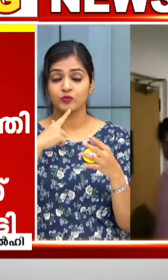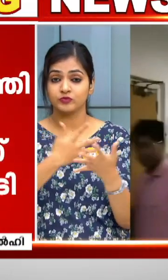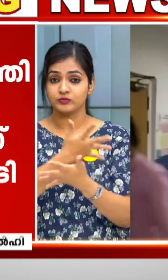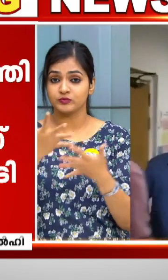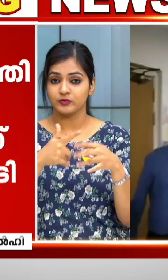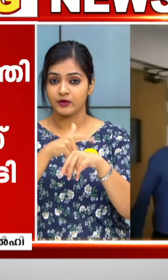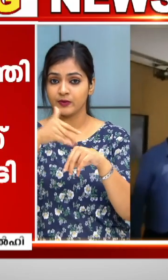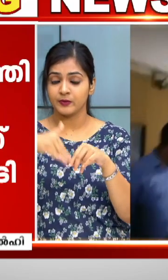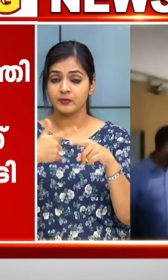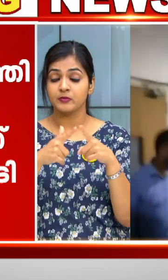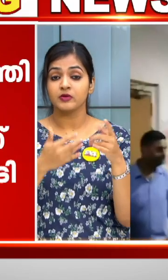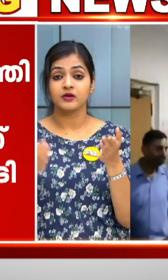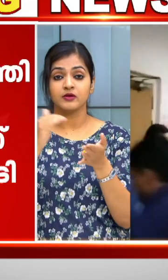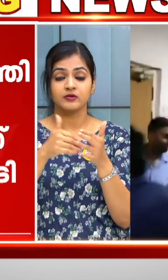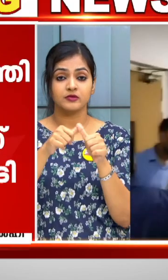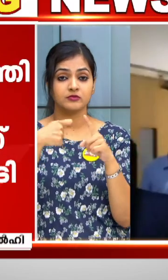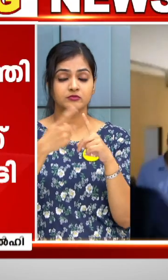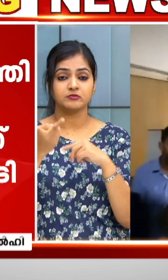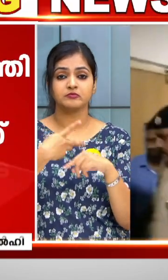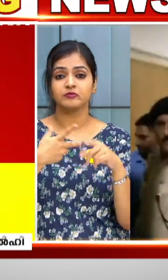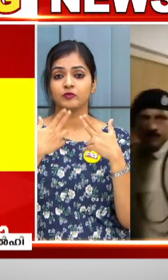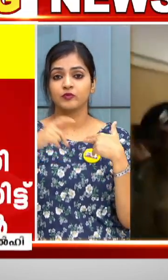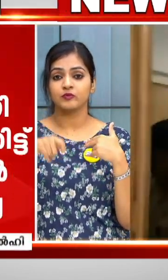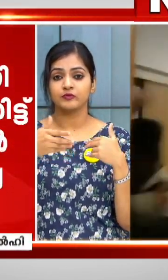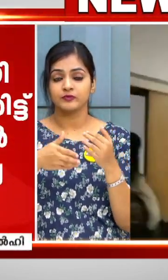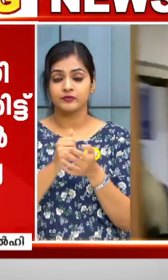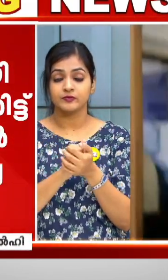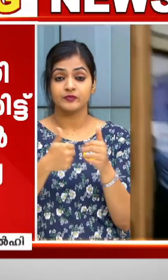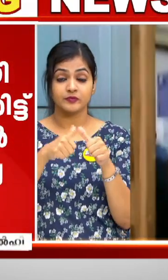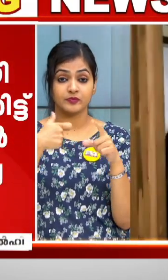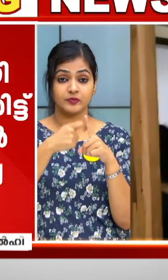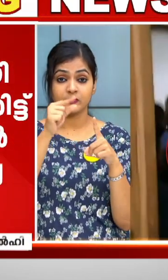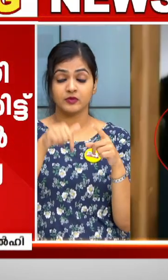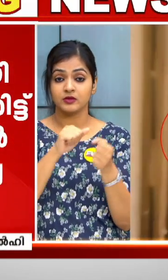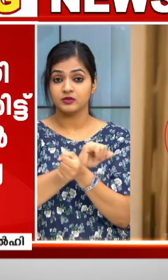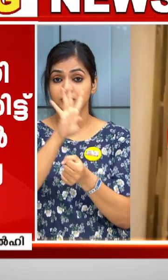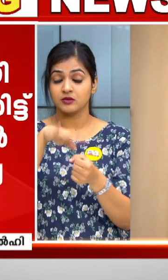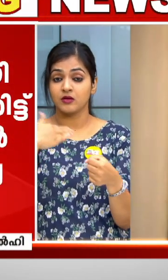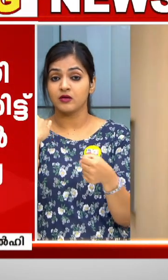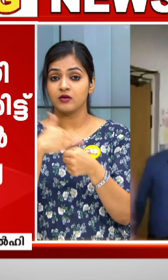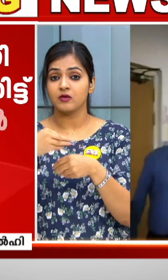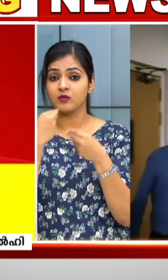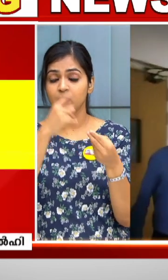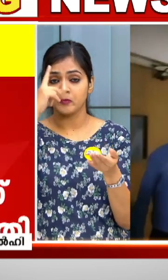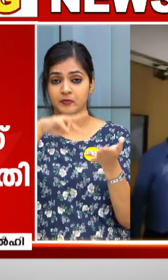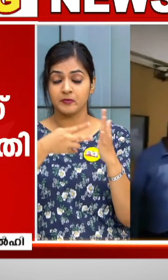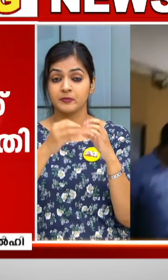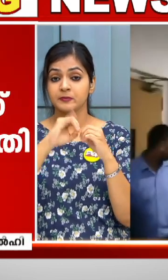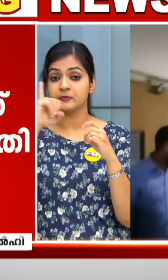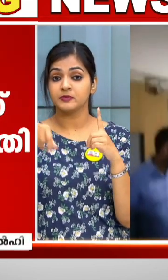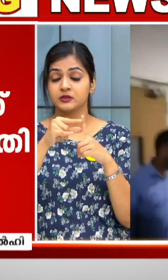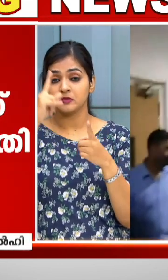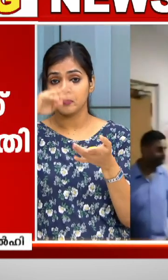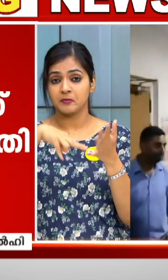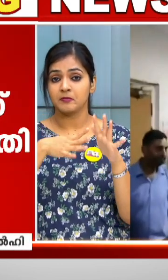ചർച്ചയാകുന്നതിനിടെയാണ് വീണ്ടും കെജ്രിവാളിന് തിരിച്ചടിയേറ്റിരിക്കുന്നത്. അതേസമയം കെജ്രിവാളിനെ ജയിലിൽ വെച്ച് കൊലപ്പെടുത്താനുള്ള BJPയുടെ